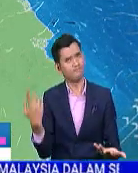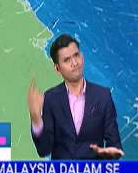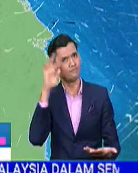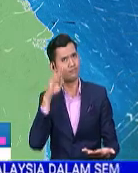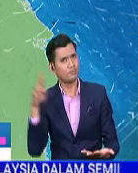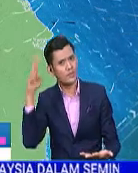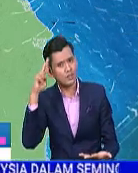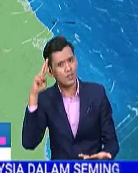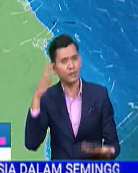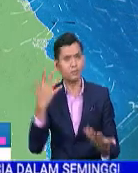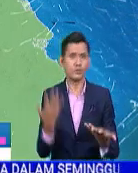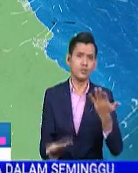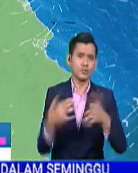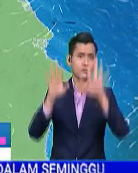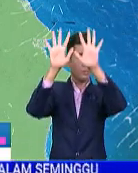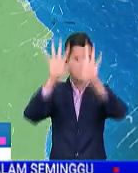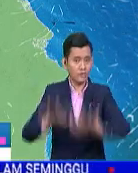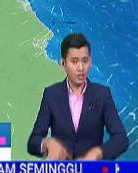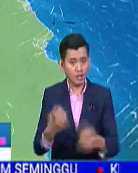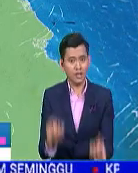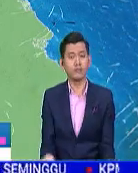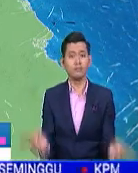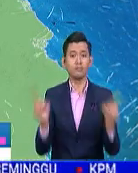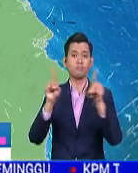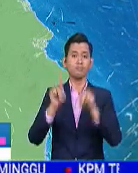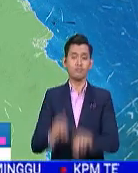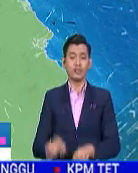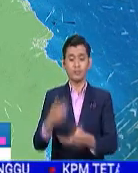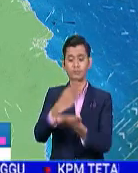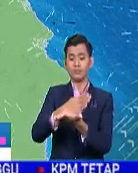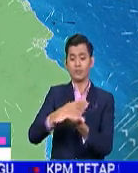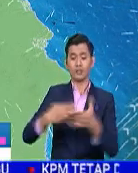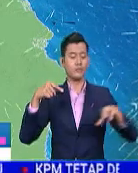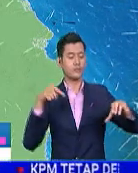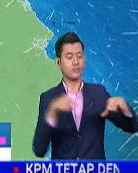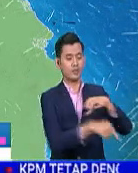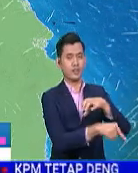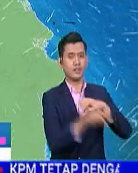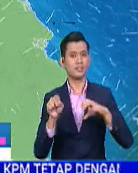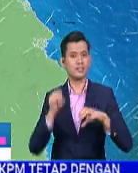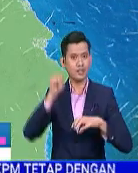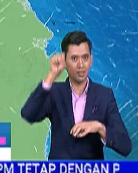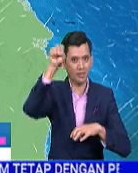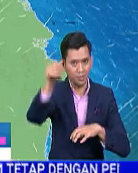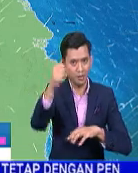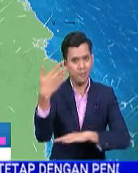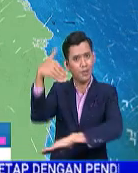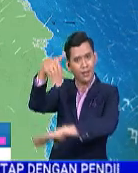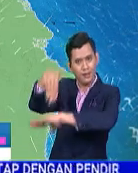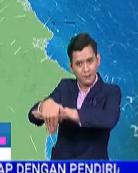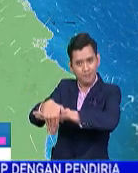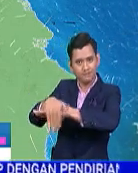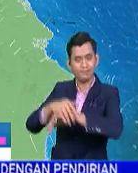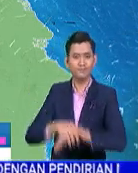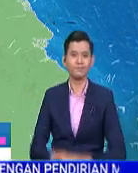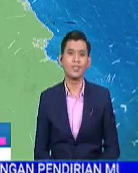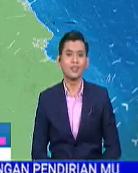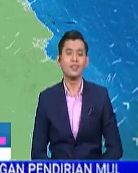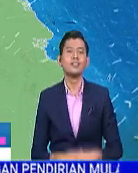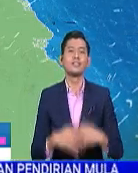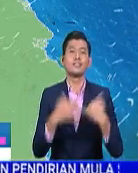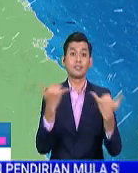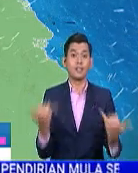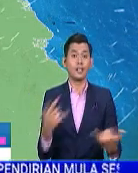lembap berpotensi untuk berlaku melibatkan bahagian pedalaman negeri Sabah pada malam nanti. Untuk